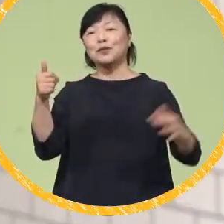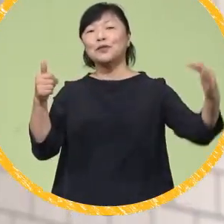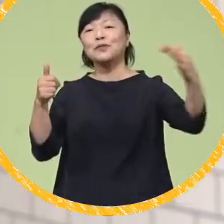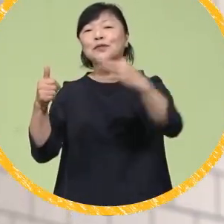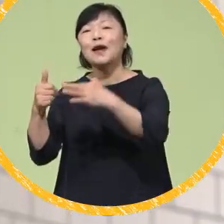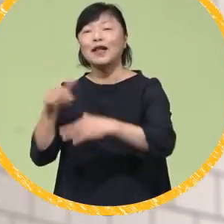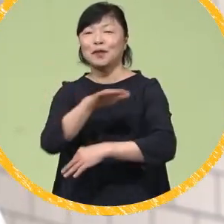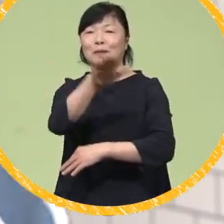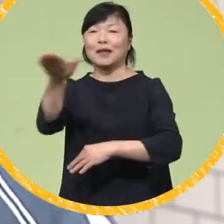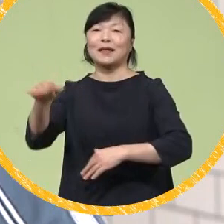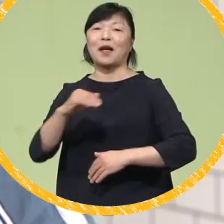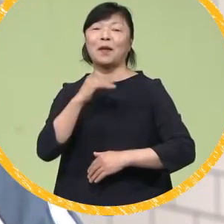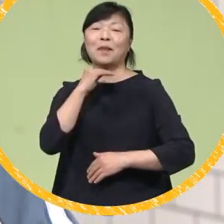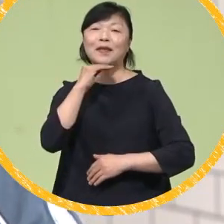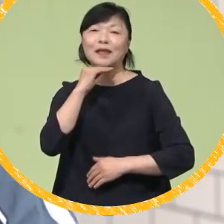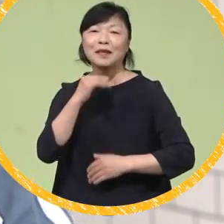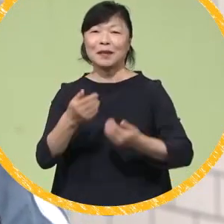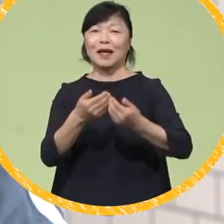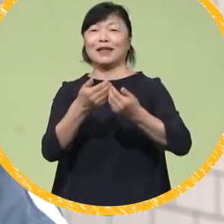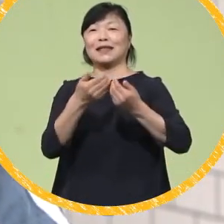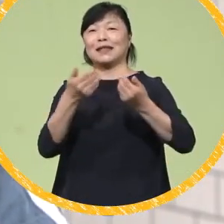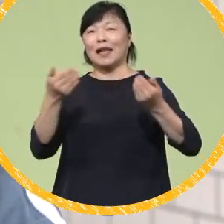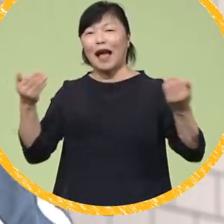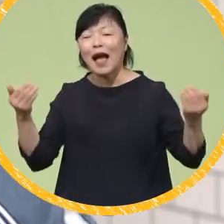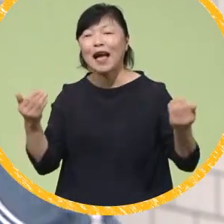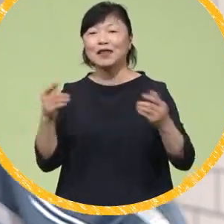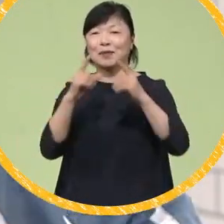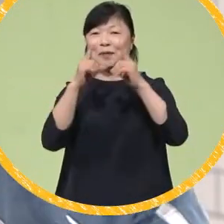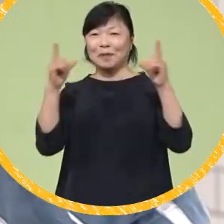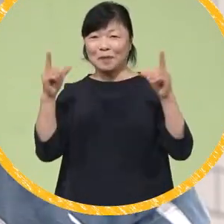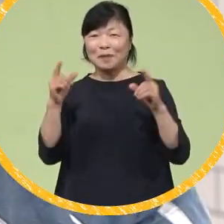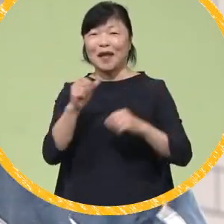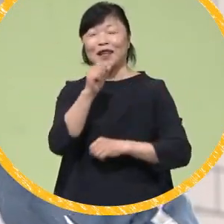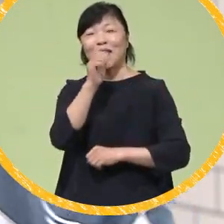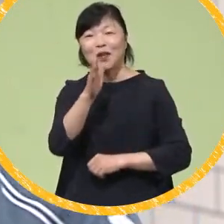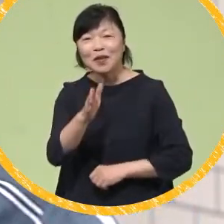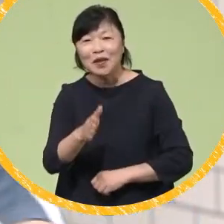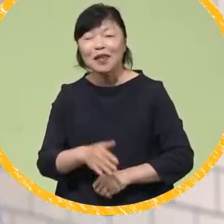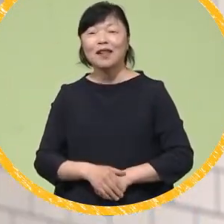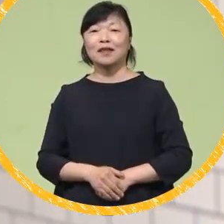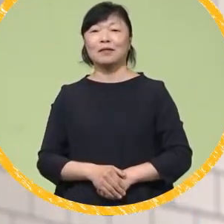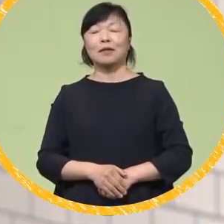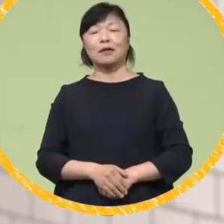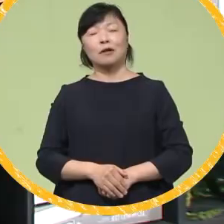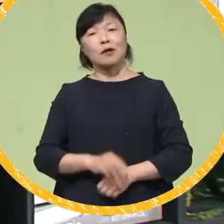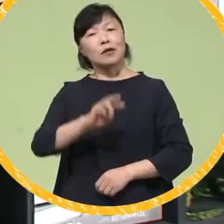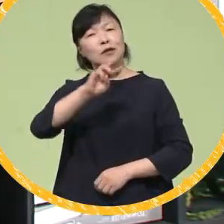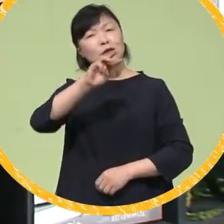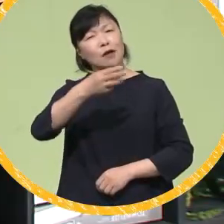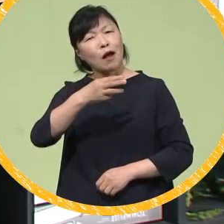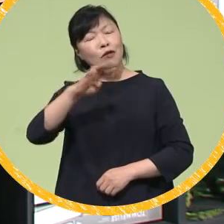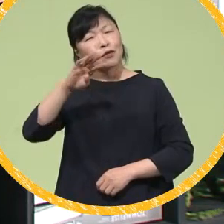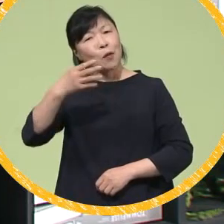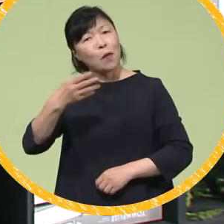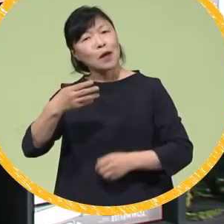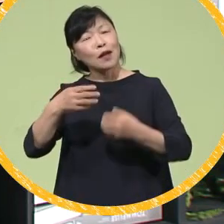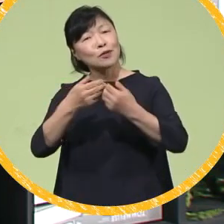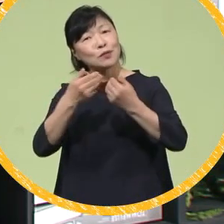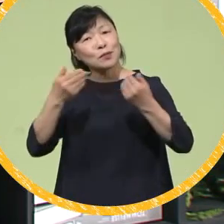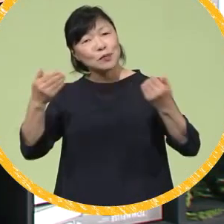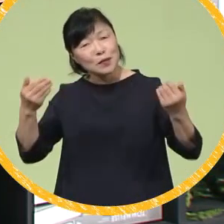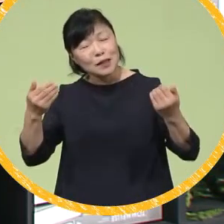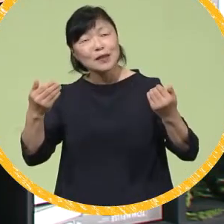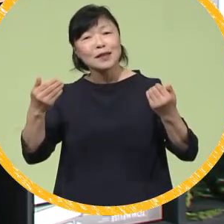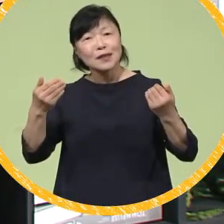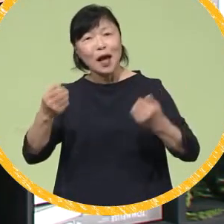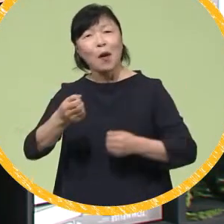しました。久々の平野くんです。 大変ご無沙汰しております。よろしくお願いします。 多分3、4回 いや本当に飽きましたね。本